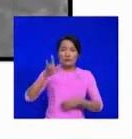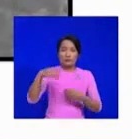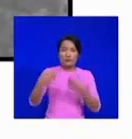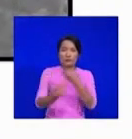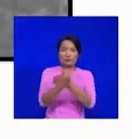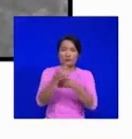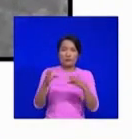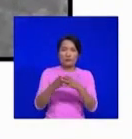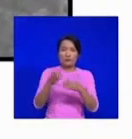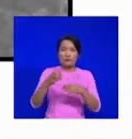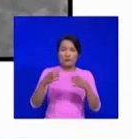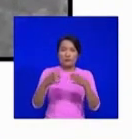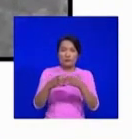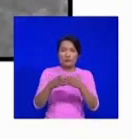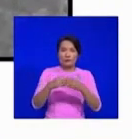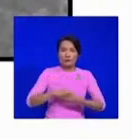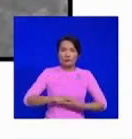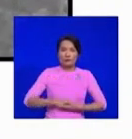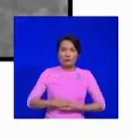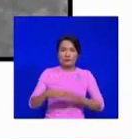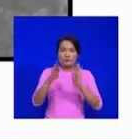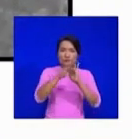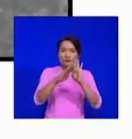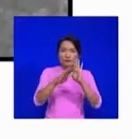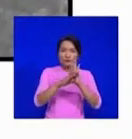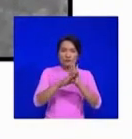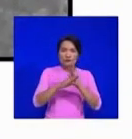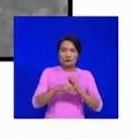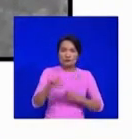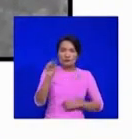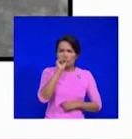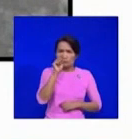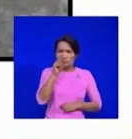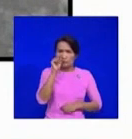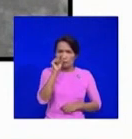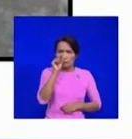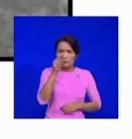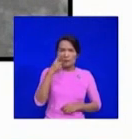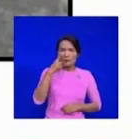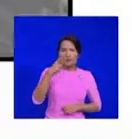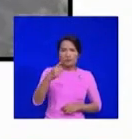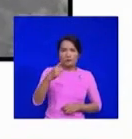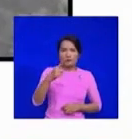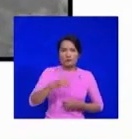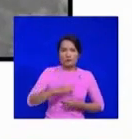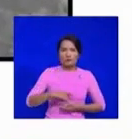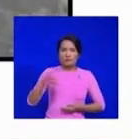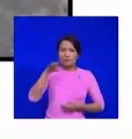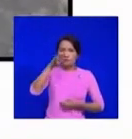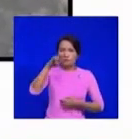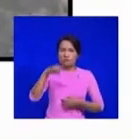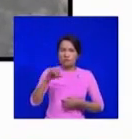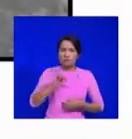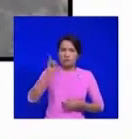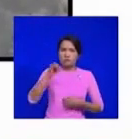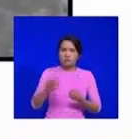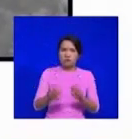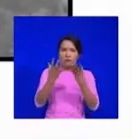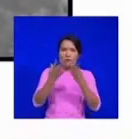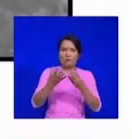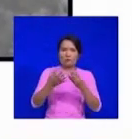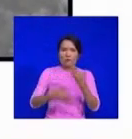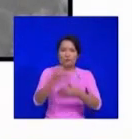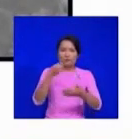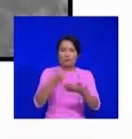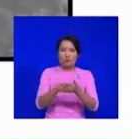วฐานทัพทหารพม่าแถวๆด้านใต้นะครับของทางเมียวดีตรงข้ามกับพบพระอุ้มผางอย่างเงี้ยยังมีอยู่อีกกี่แห่งนะ